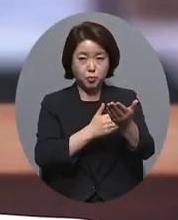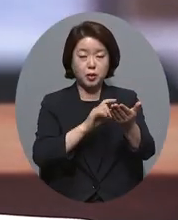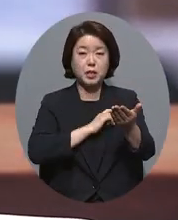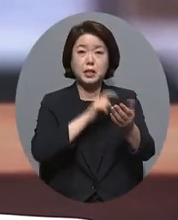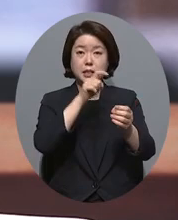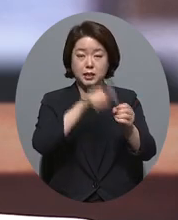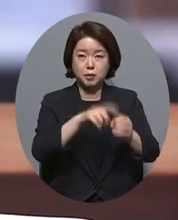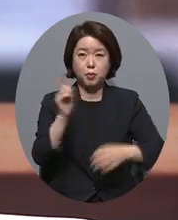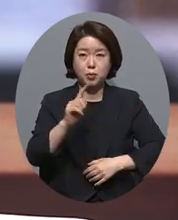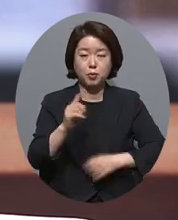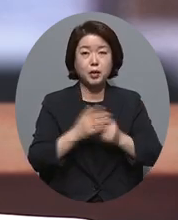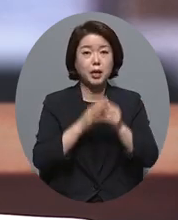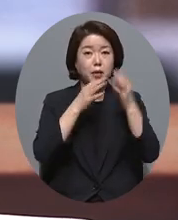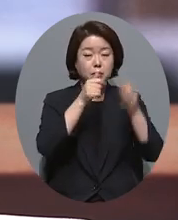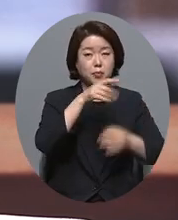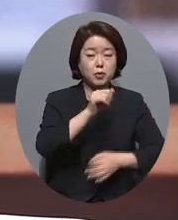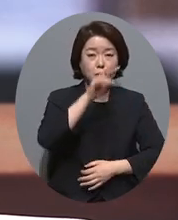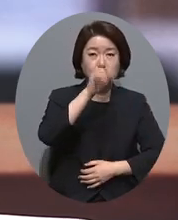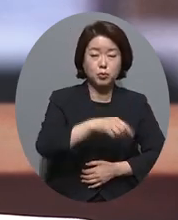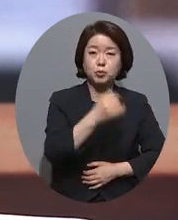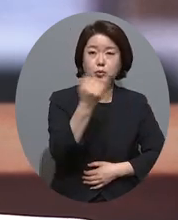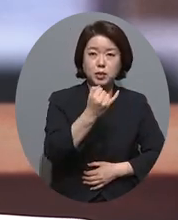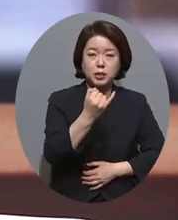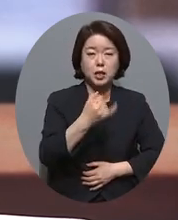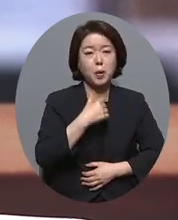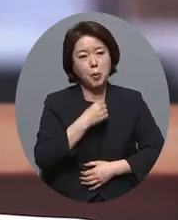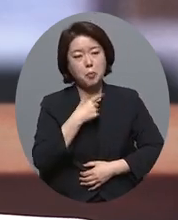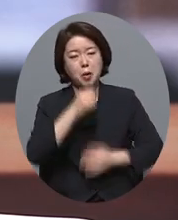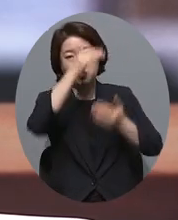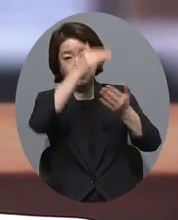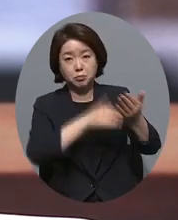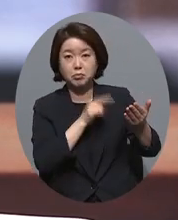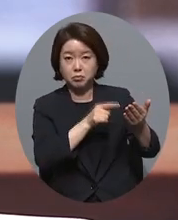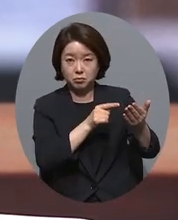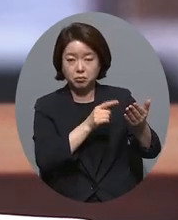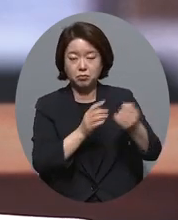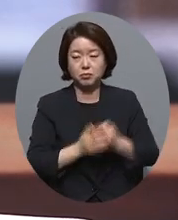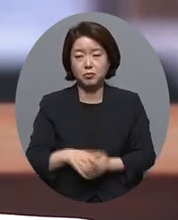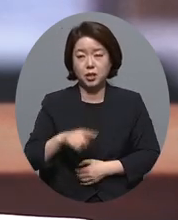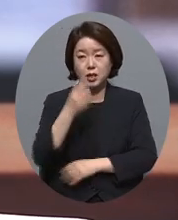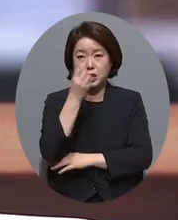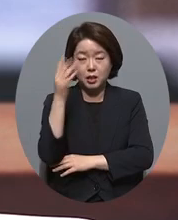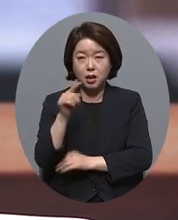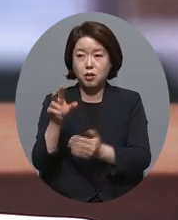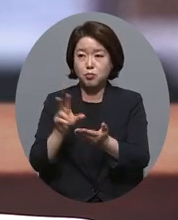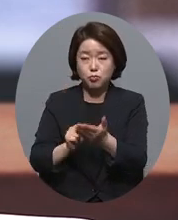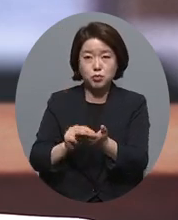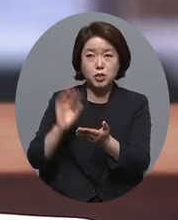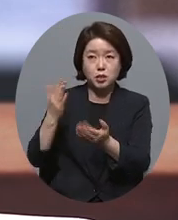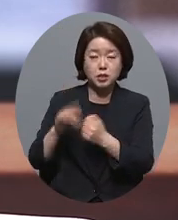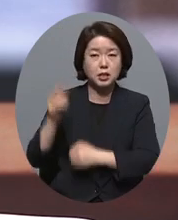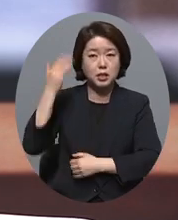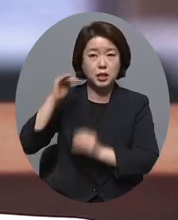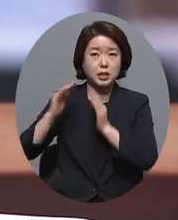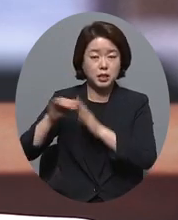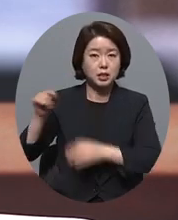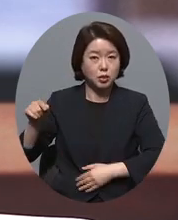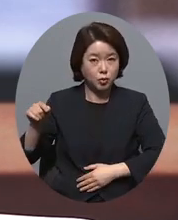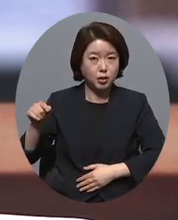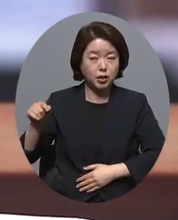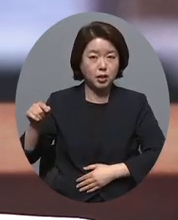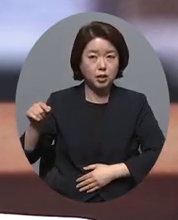김정숙 여사의 버킷리스트라는 제목의 칼럼도 실리기도 했습니다 그리고이 칼럼의 문제를 삼아서 당시 청와대가